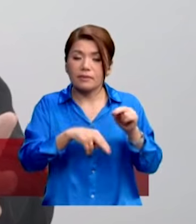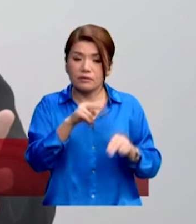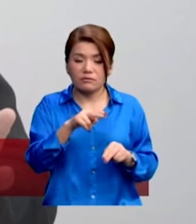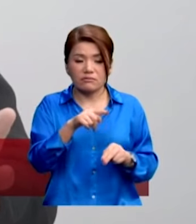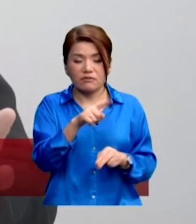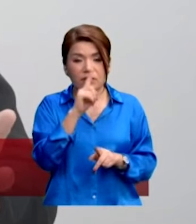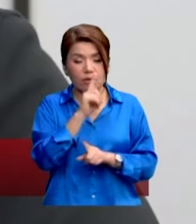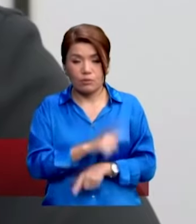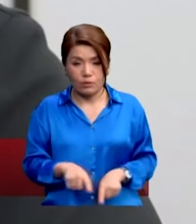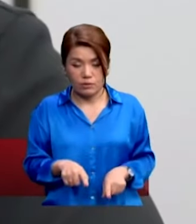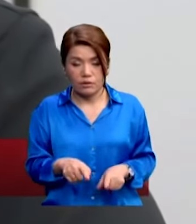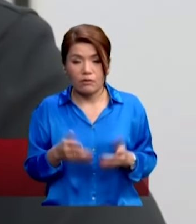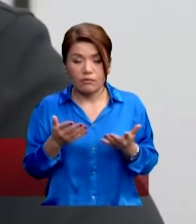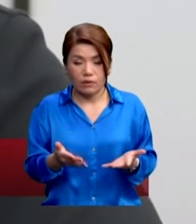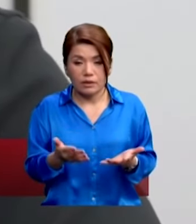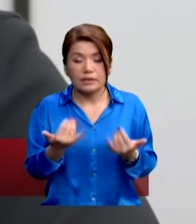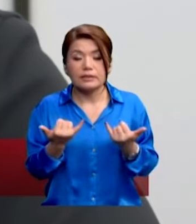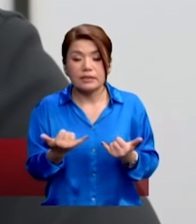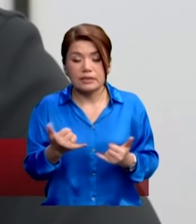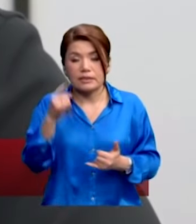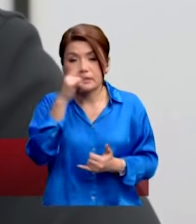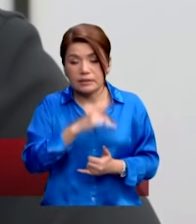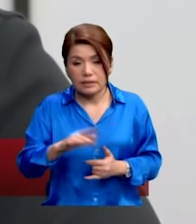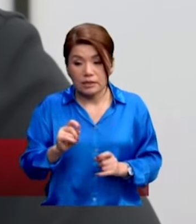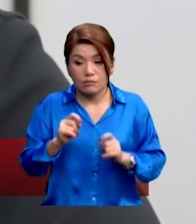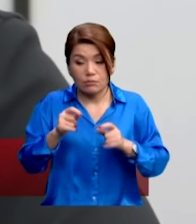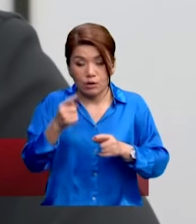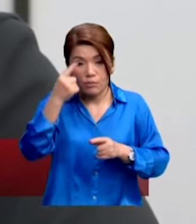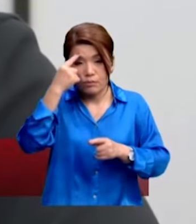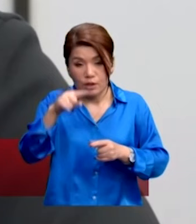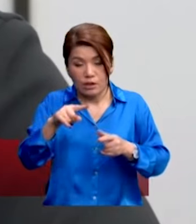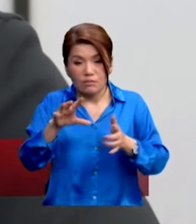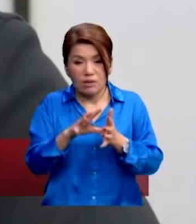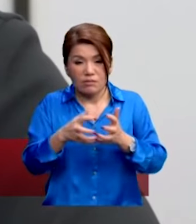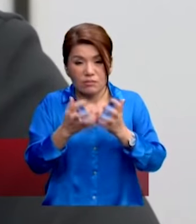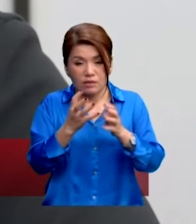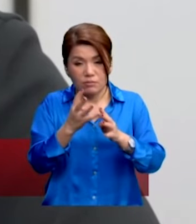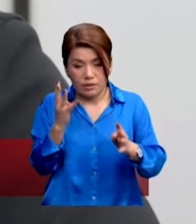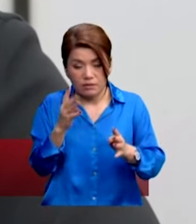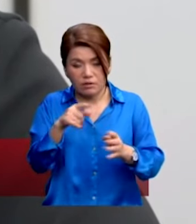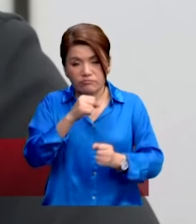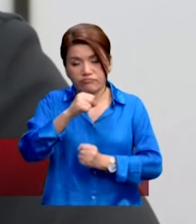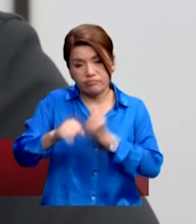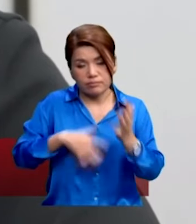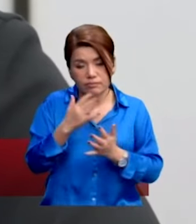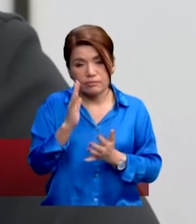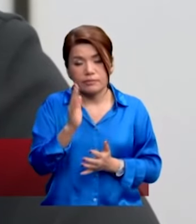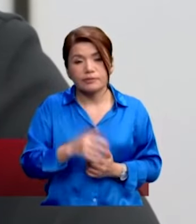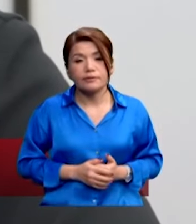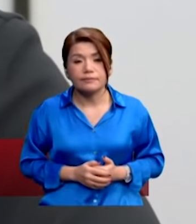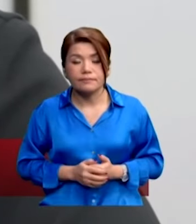Нет конечно если мы сейчас ведём в Казахстане это будет полный коллапс Поверьте мне